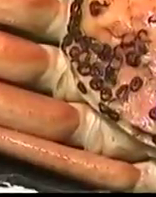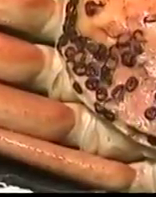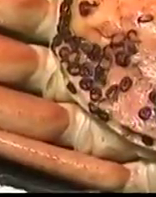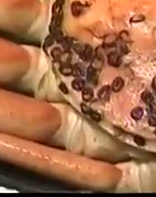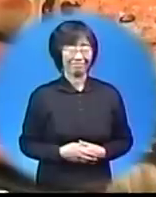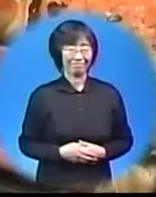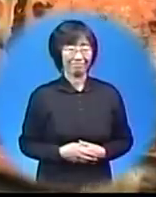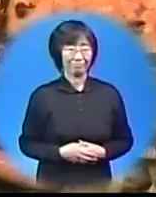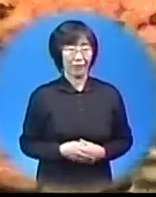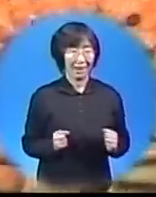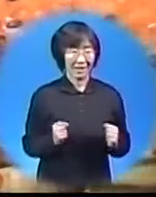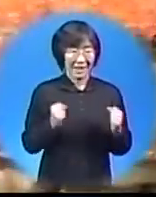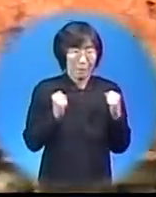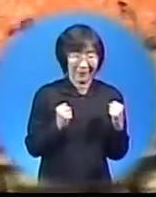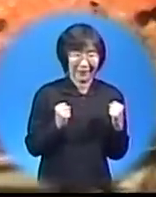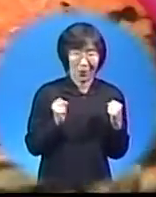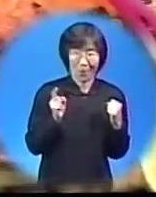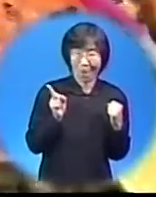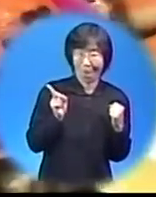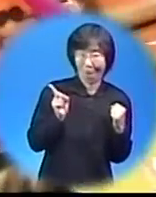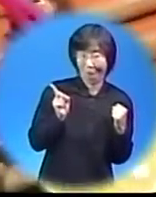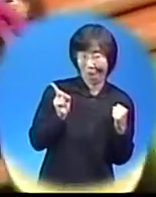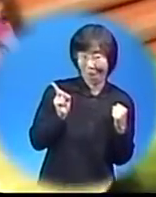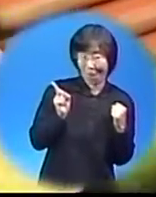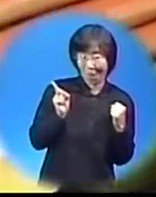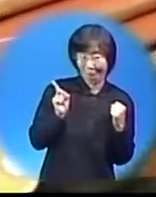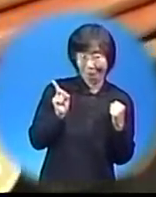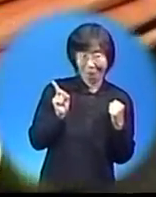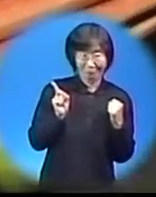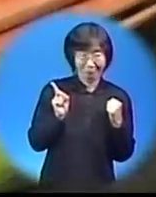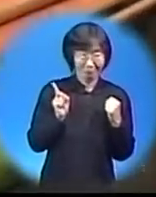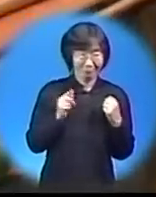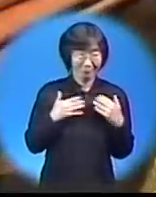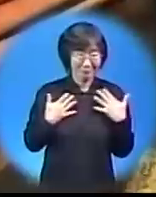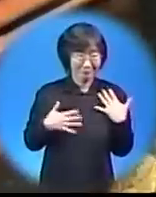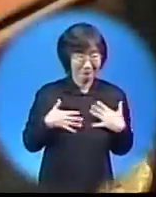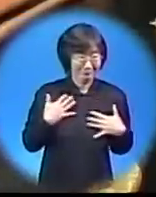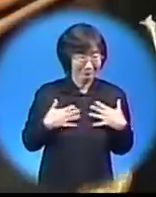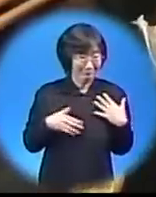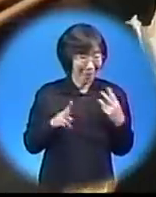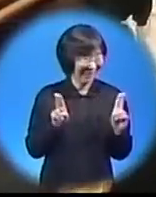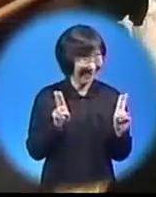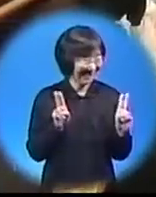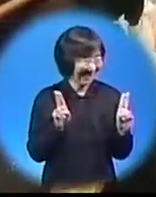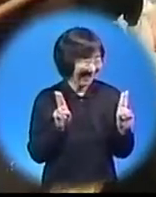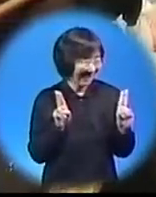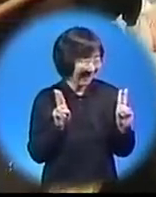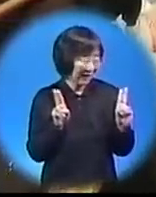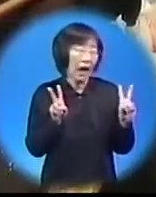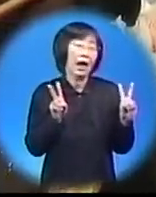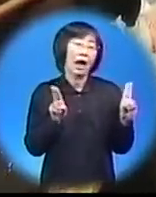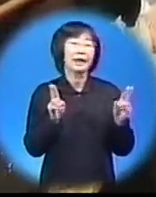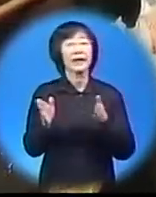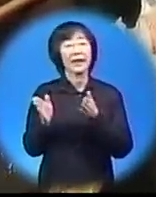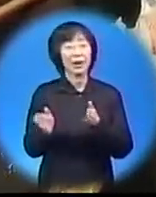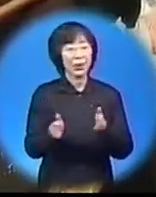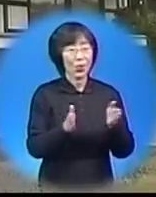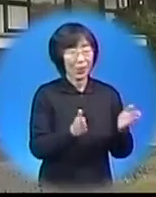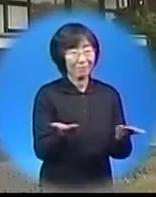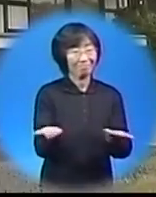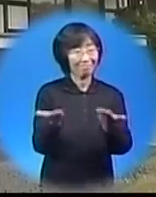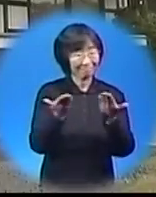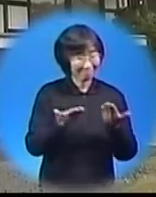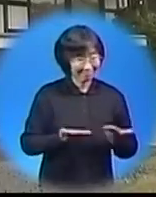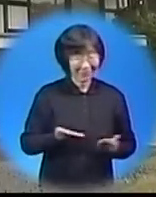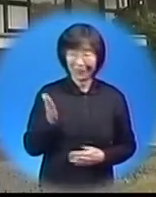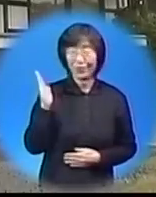そしてついに来ましたよ、初競りの後のお楽しみ、カニ、カニです。今回カニ料理を用意してくださったのは